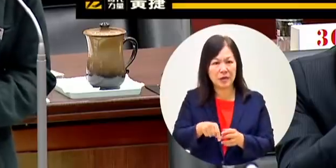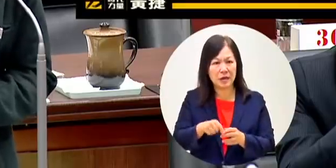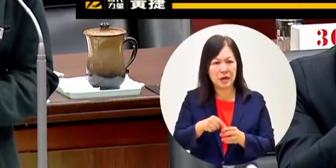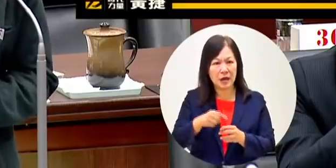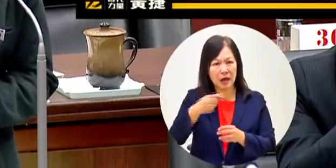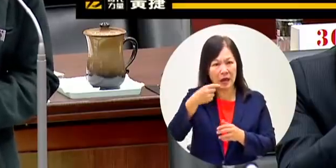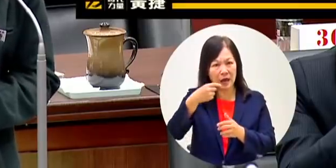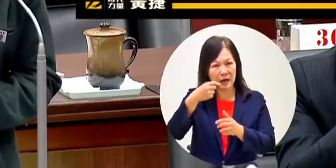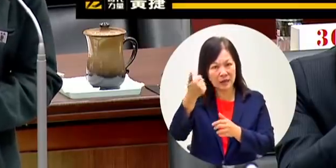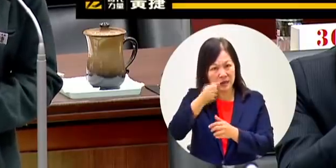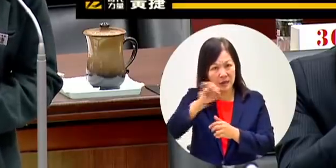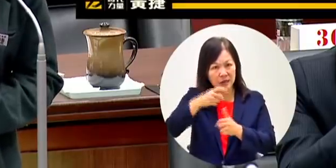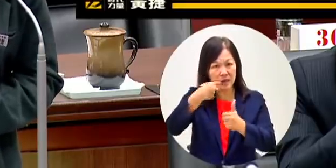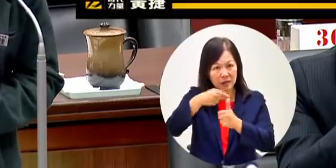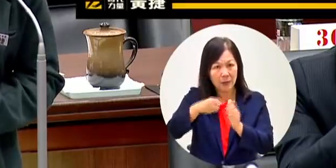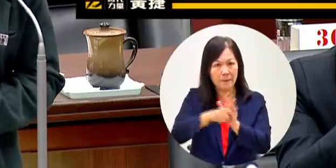教吗？